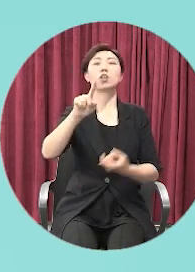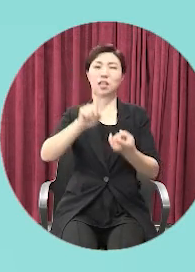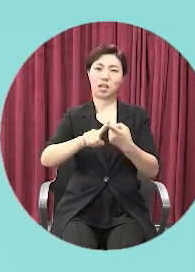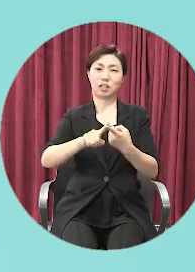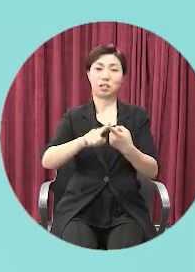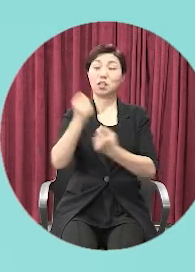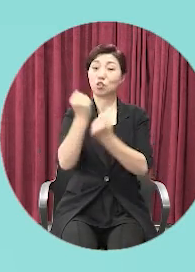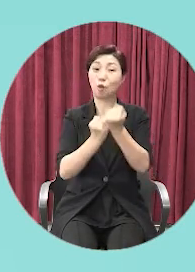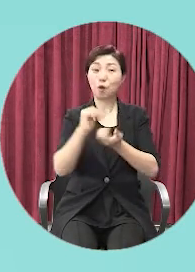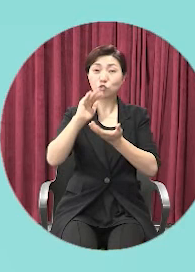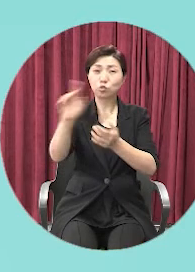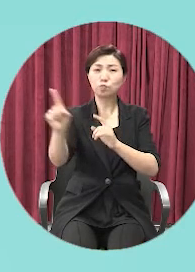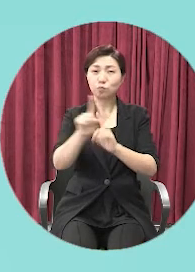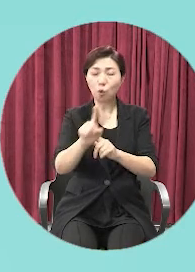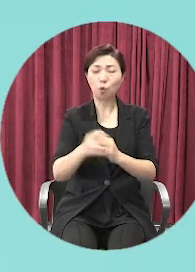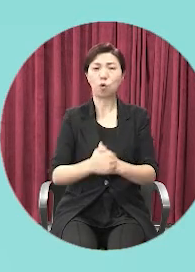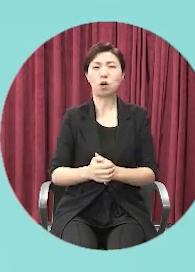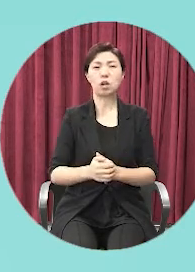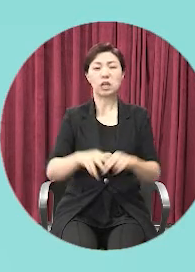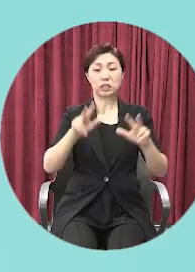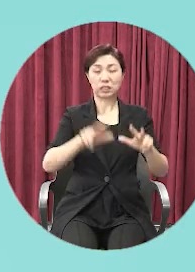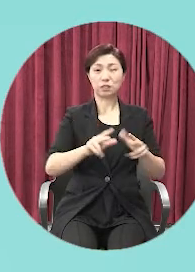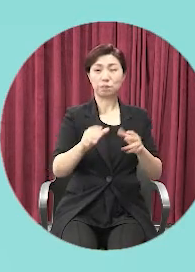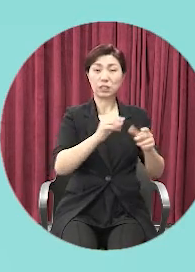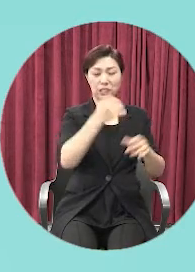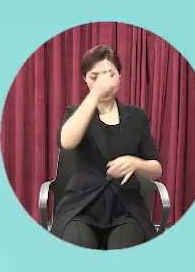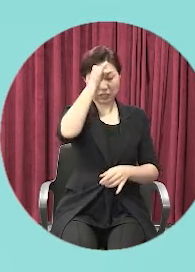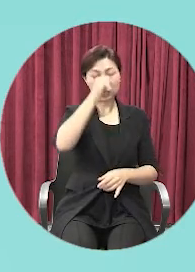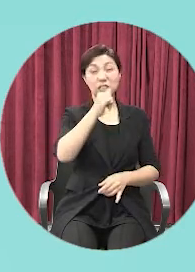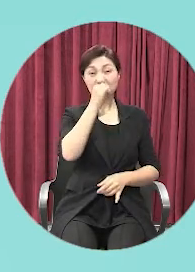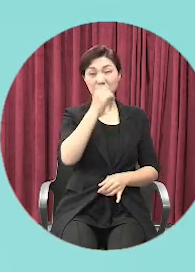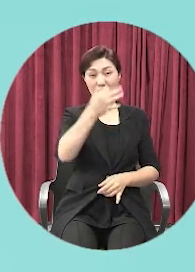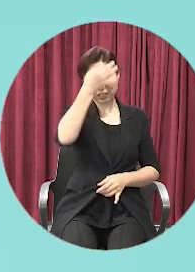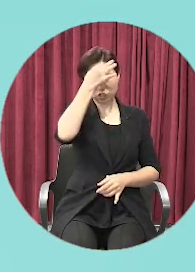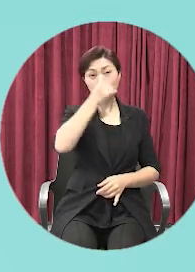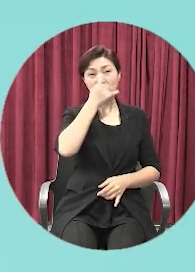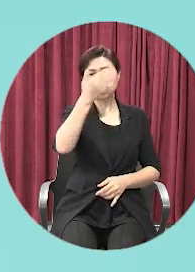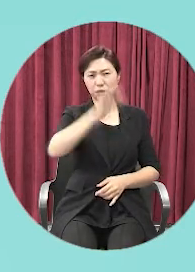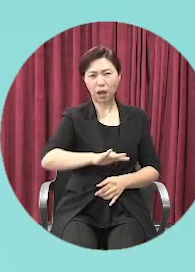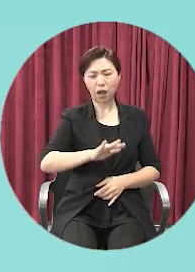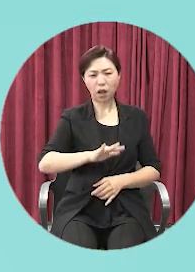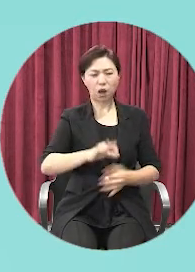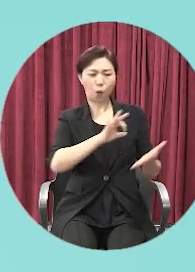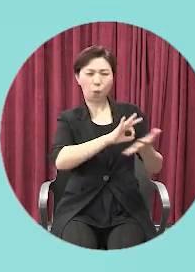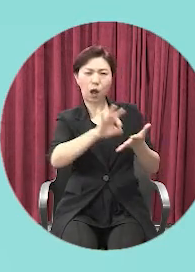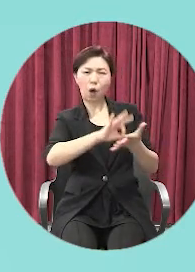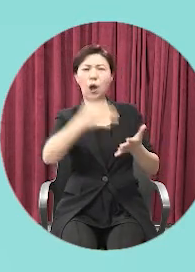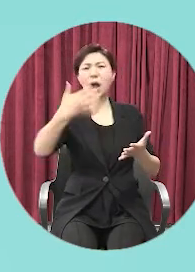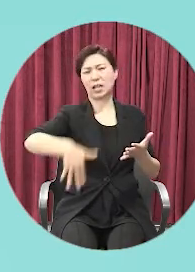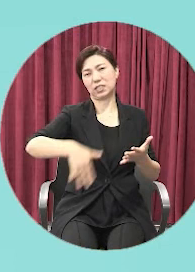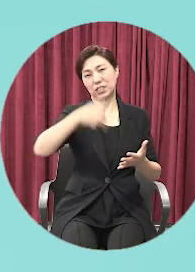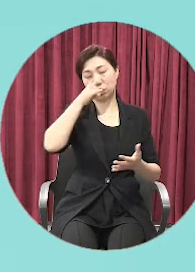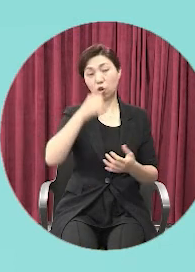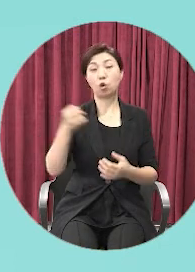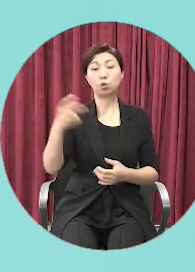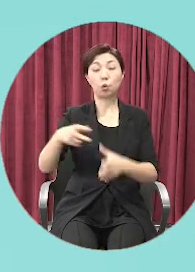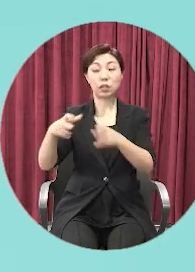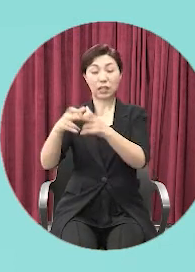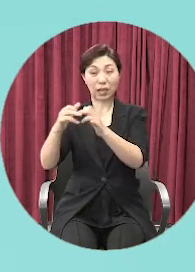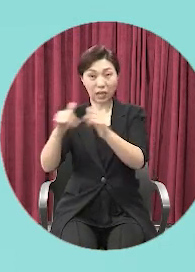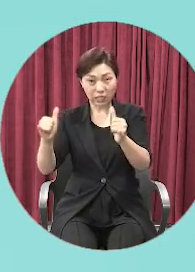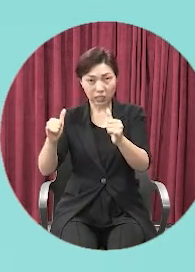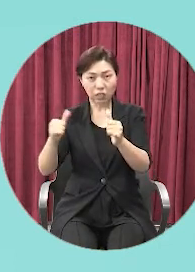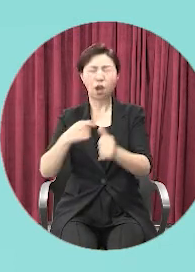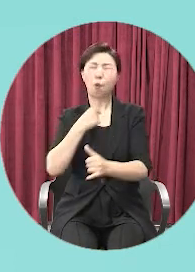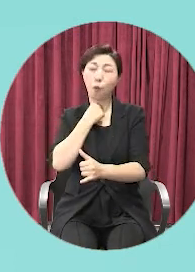서비스가 어떻게 보여져야 하는지를 좀 더 강조하려고 좀 했었고요. 그리고 또 장애인분들의 이해관계자 인터뷰를